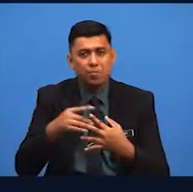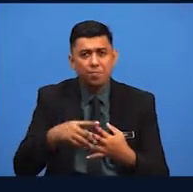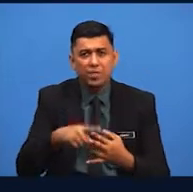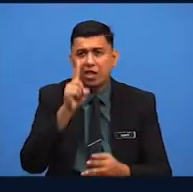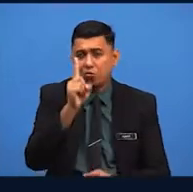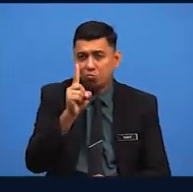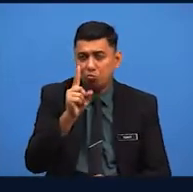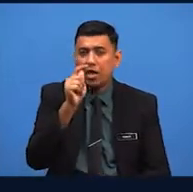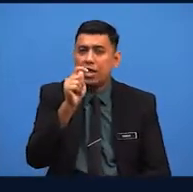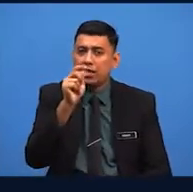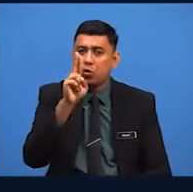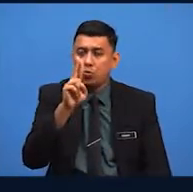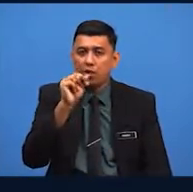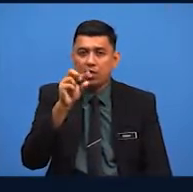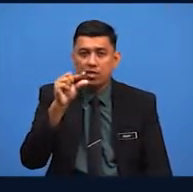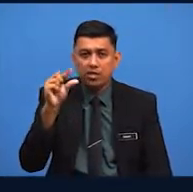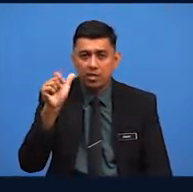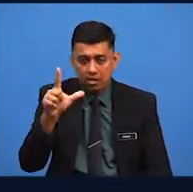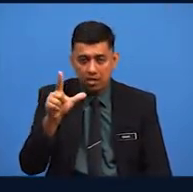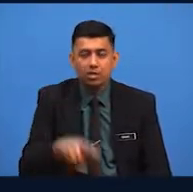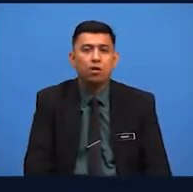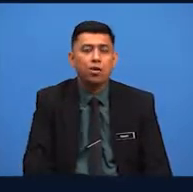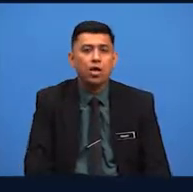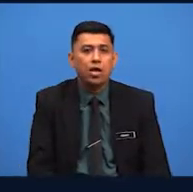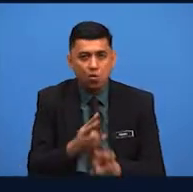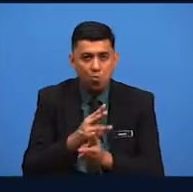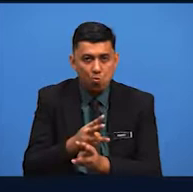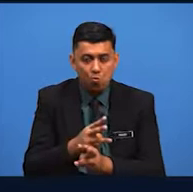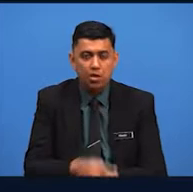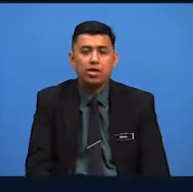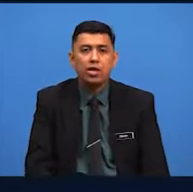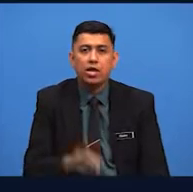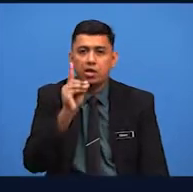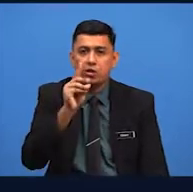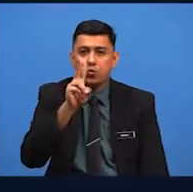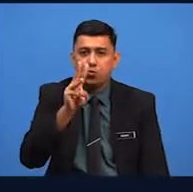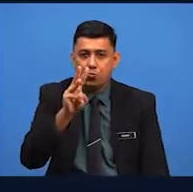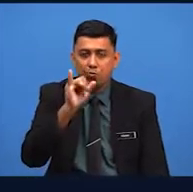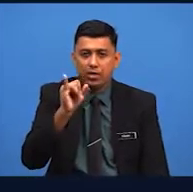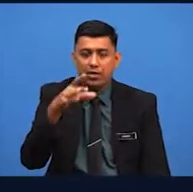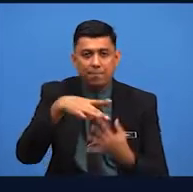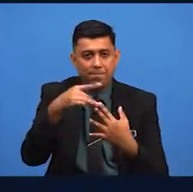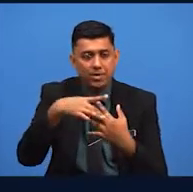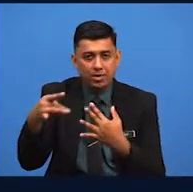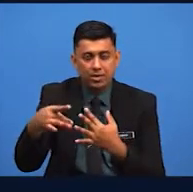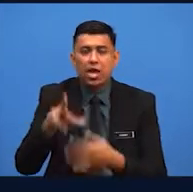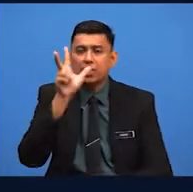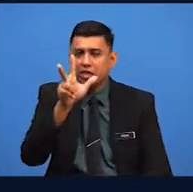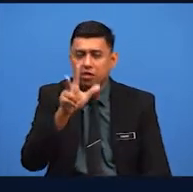tunggal. Kedua, struktur kawalan dui pilihan. Dan yang